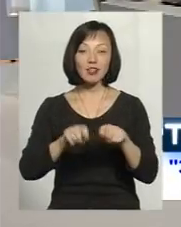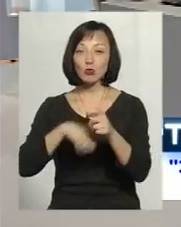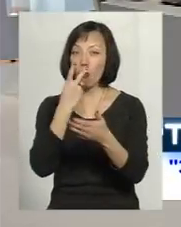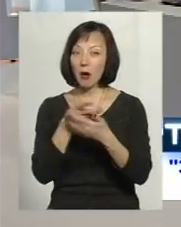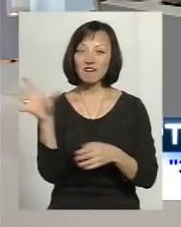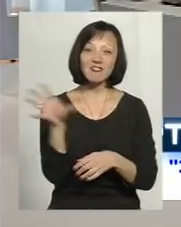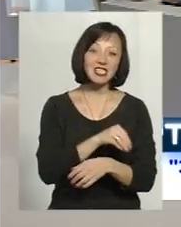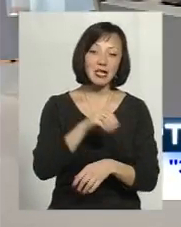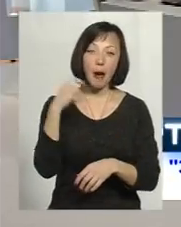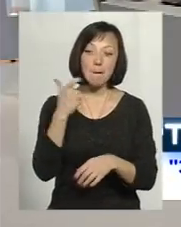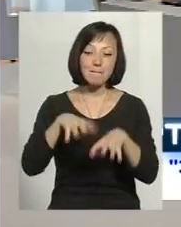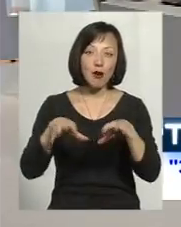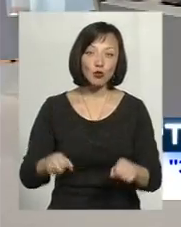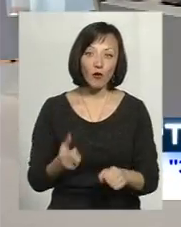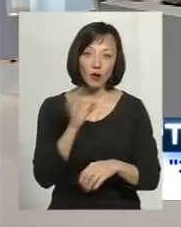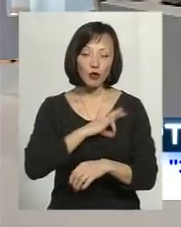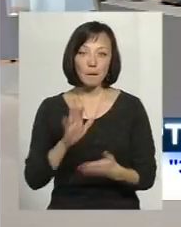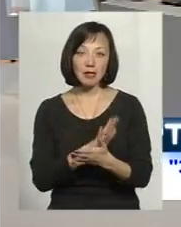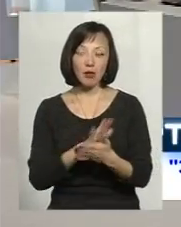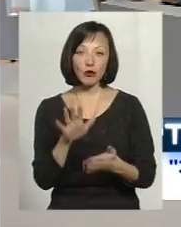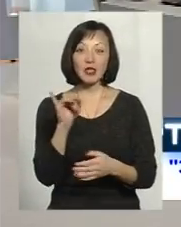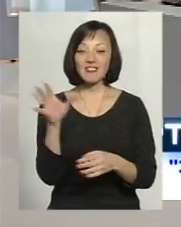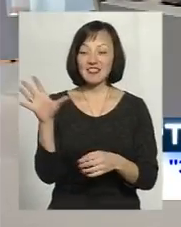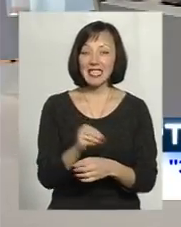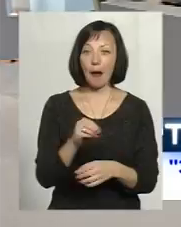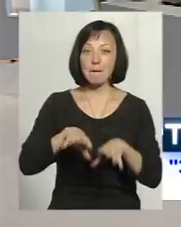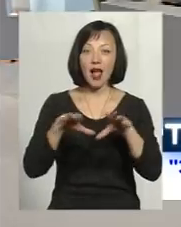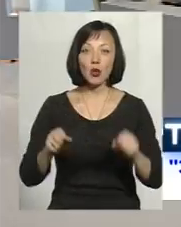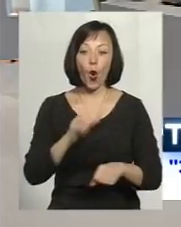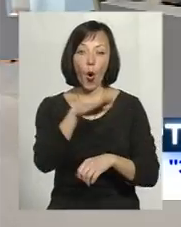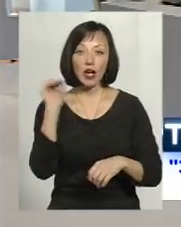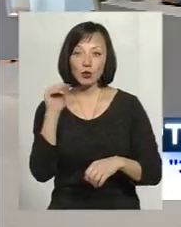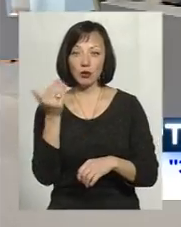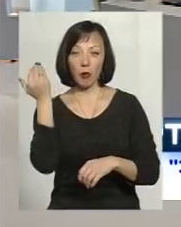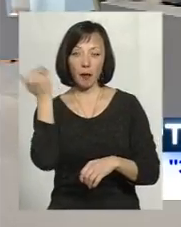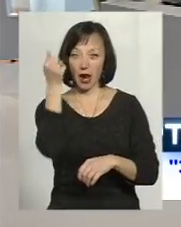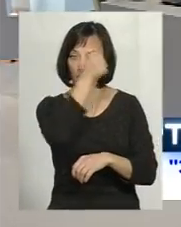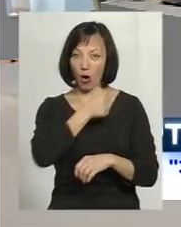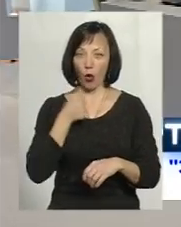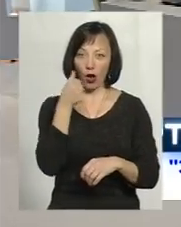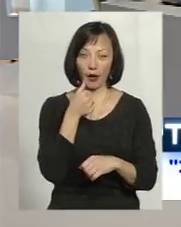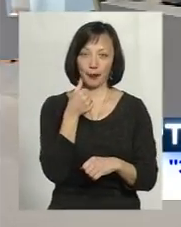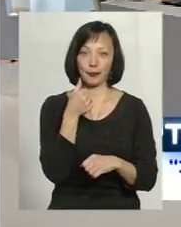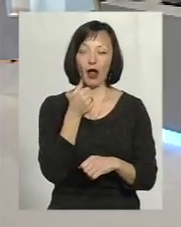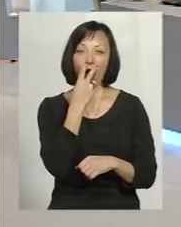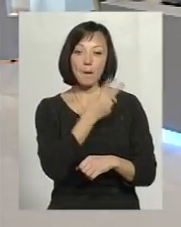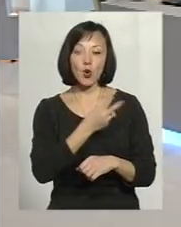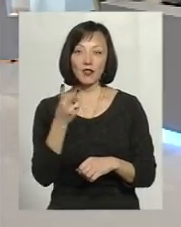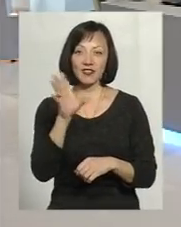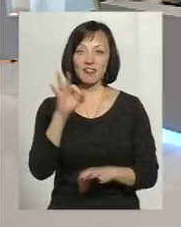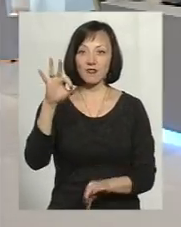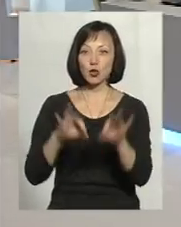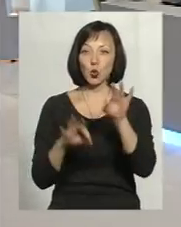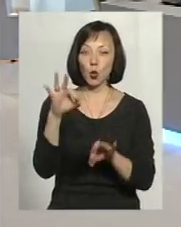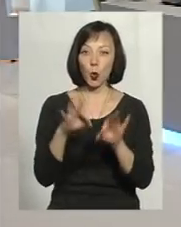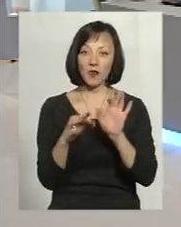все майно, яке використовується в безоплатному користуванні, все майно, яке орендується в попередні роки. Подивилися всі відсоткові